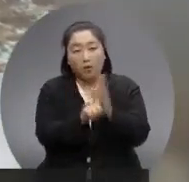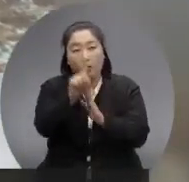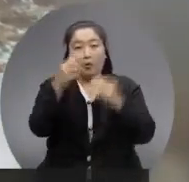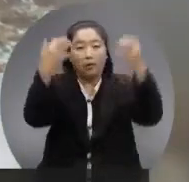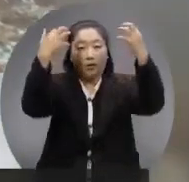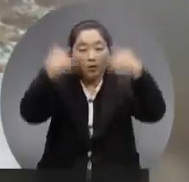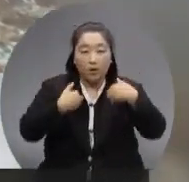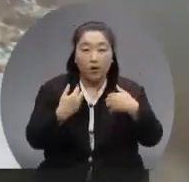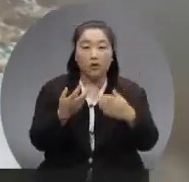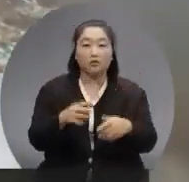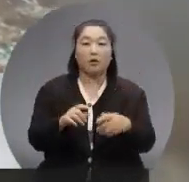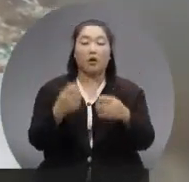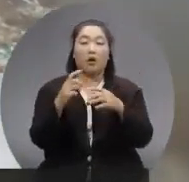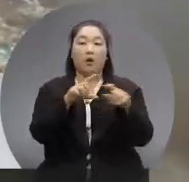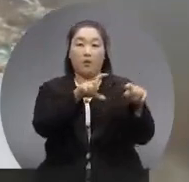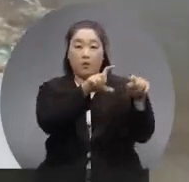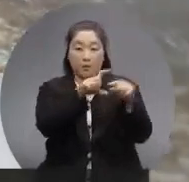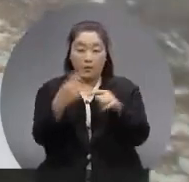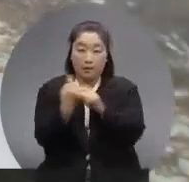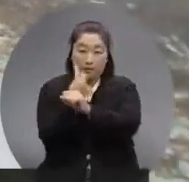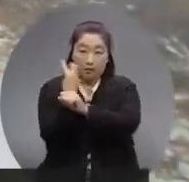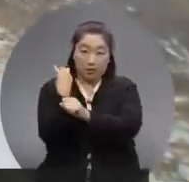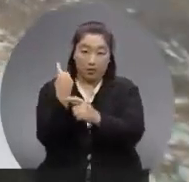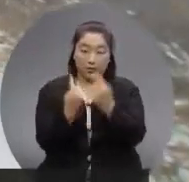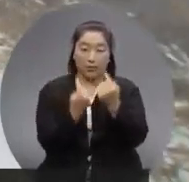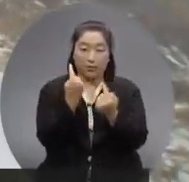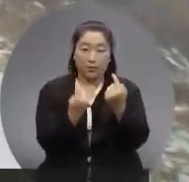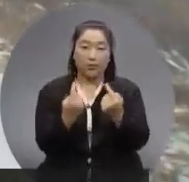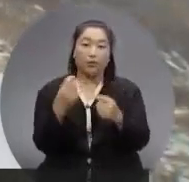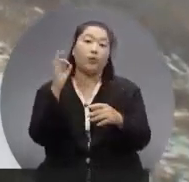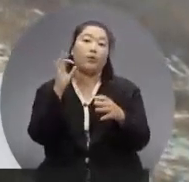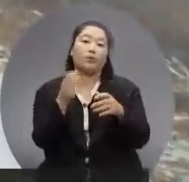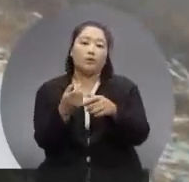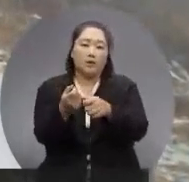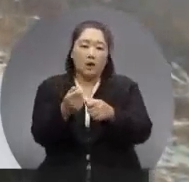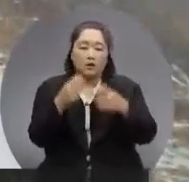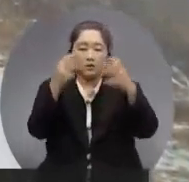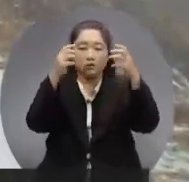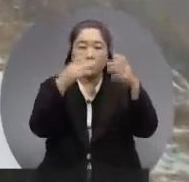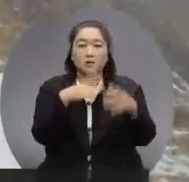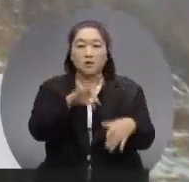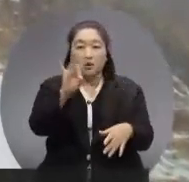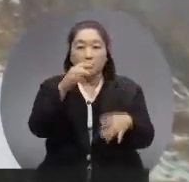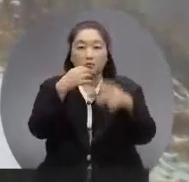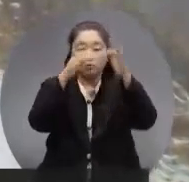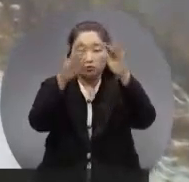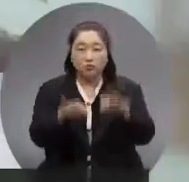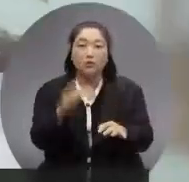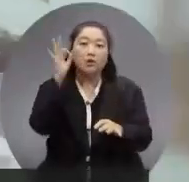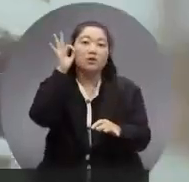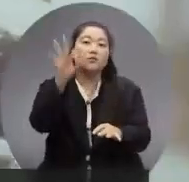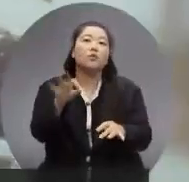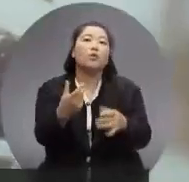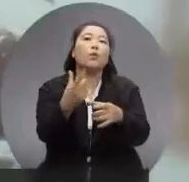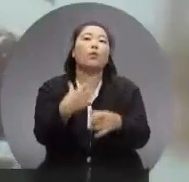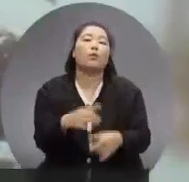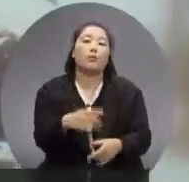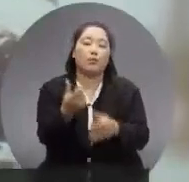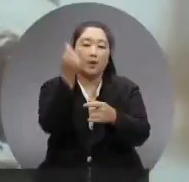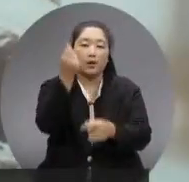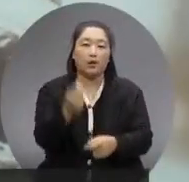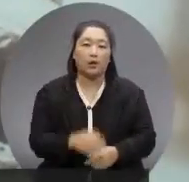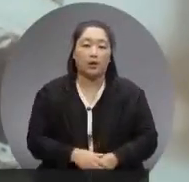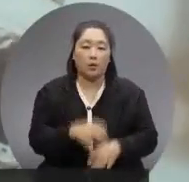부리더니 평면보다 열을 가까이나 일찍 첫눈이 내렸습니다 이렇게 급변한 날씨에 충북 곳곳에